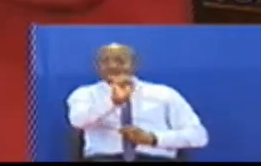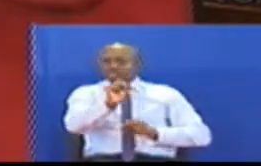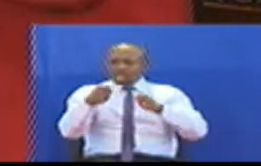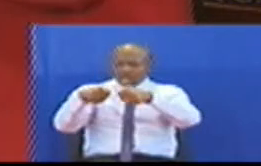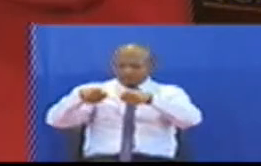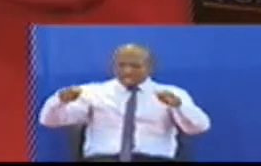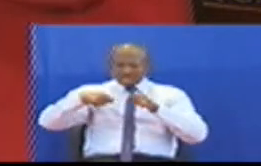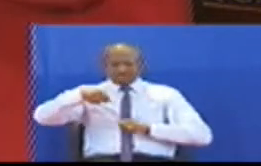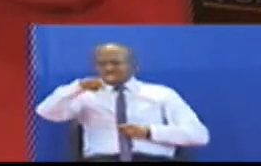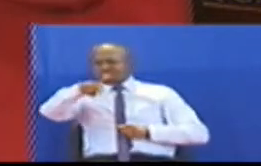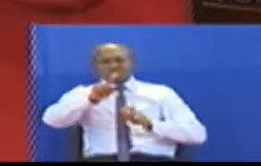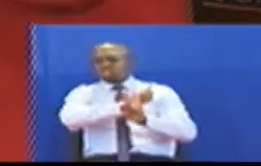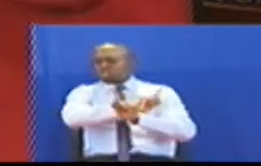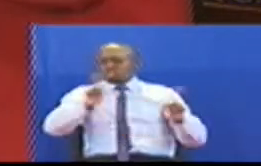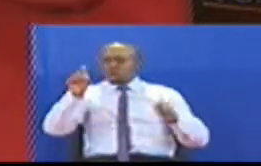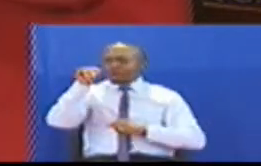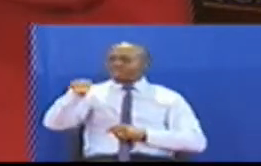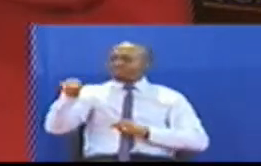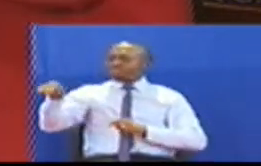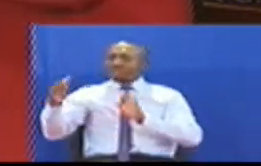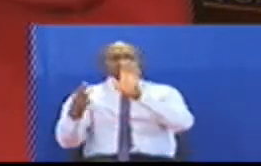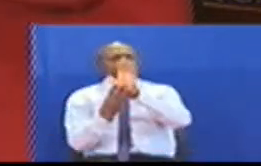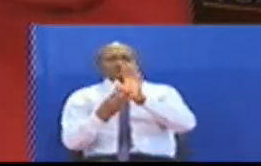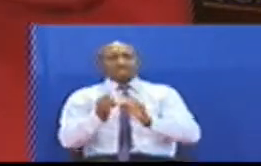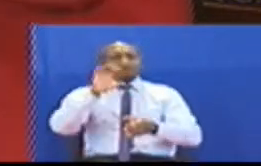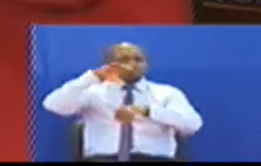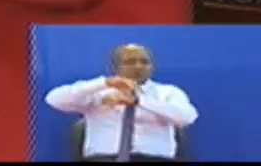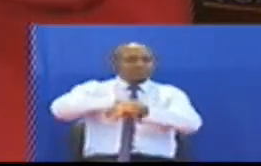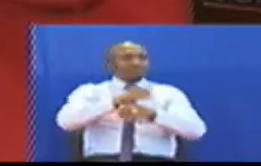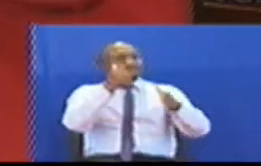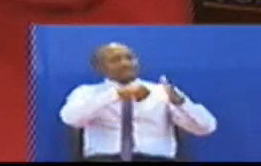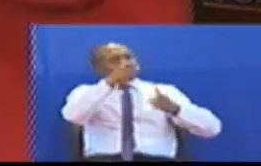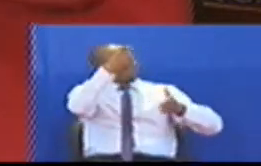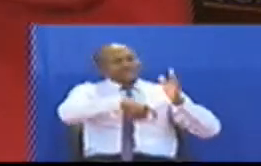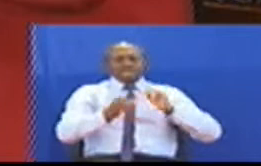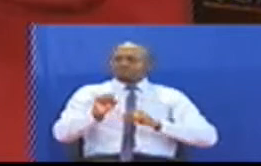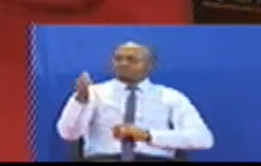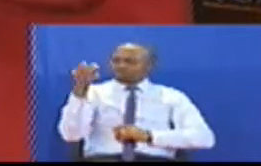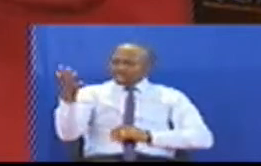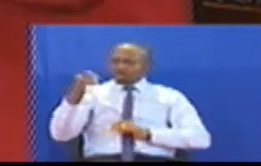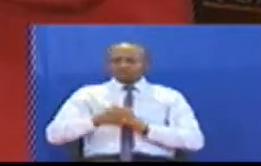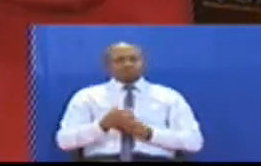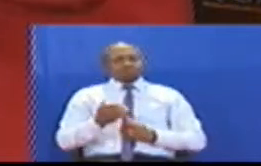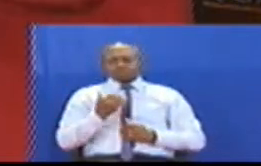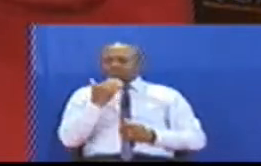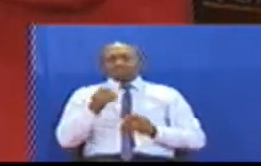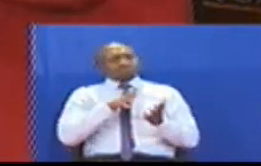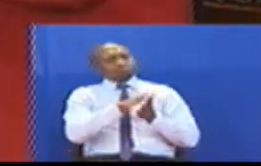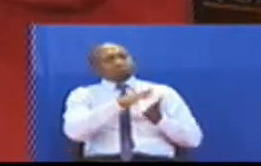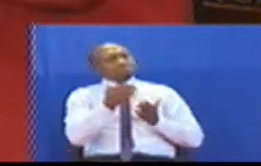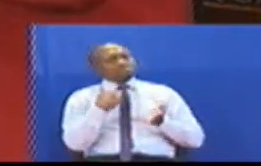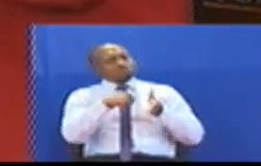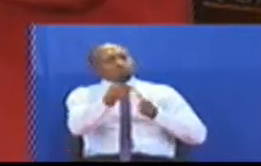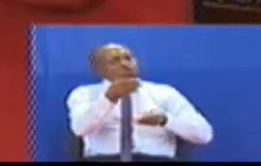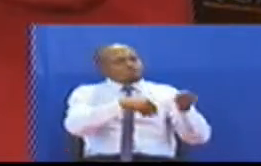anasema hii si milimita 8, anamkamata, anamtoza faini shilingi milioni 5. Lakini yule mzee anasema mimi nimenunua dukani. Kwa